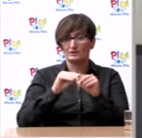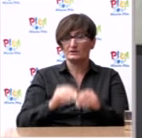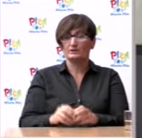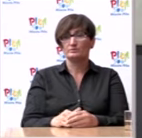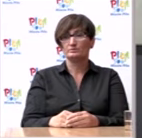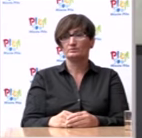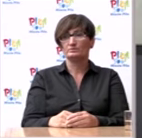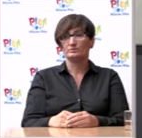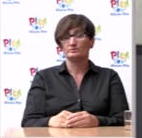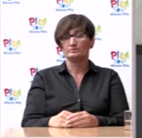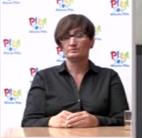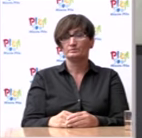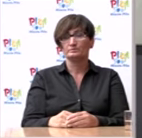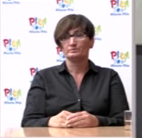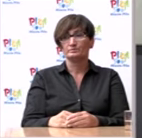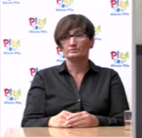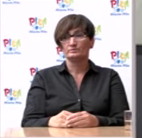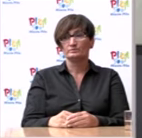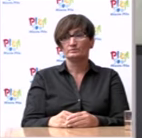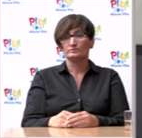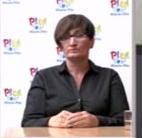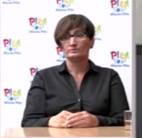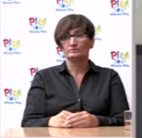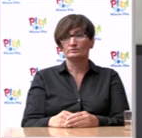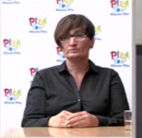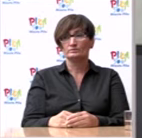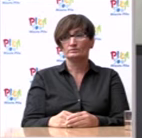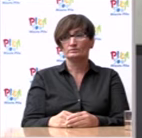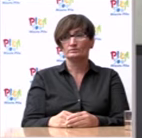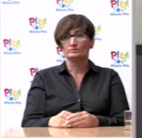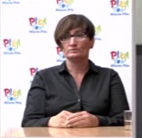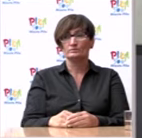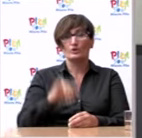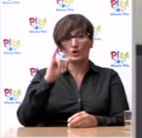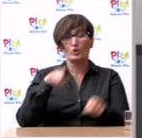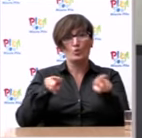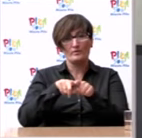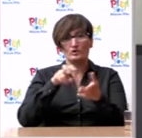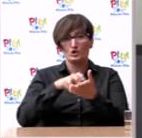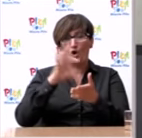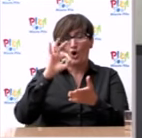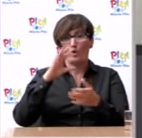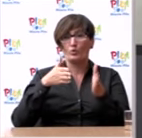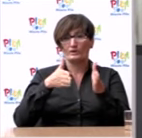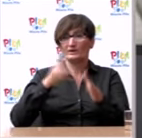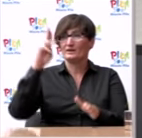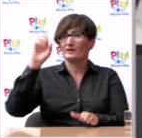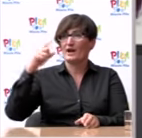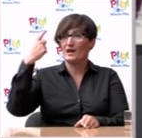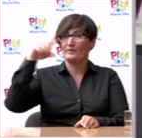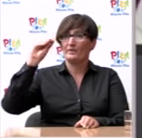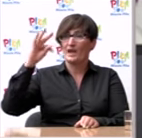droga tak jakby wewnętrzna. A chodzi też o ulicę Kadetów, na którą bardzo dużo